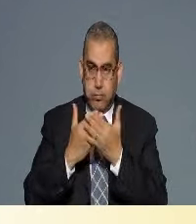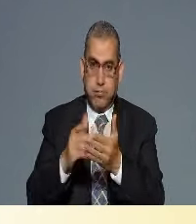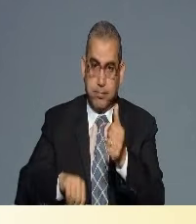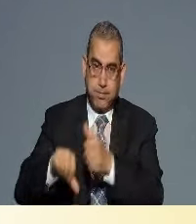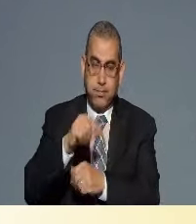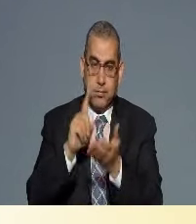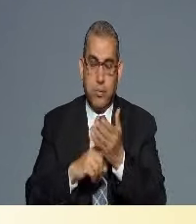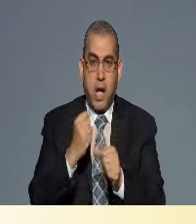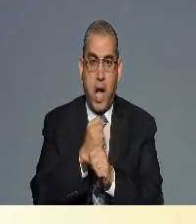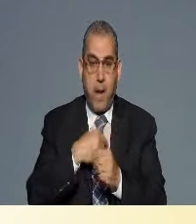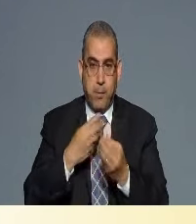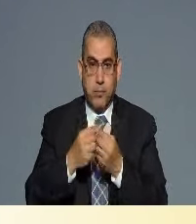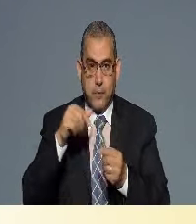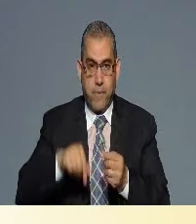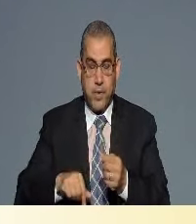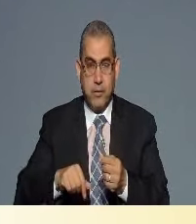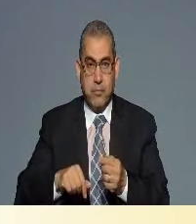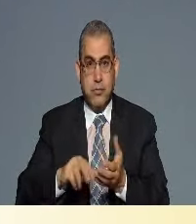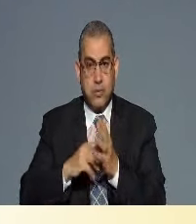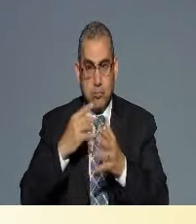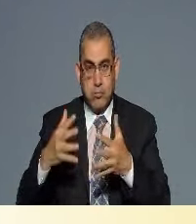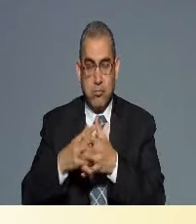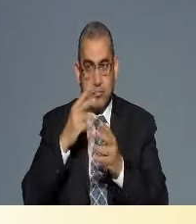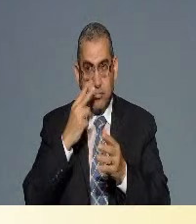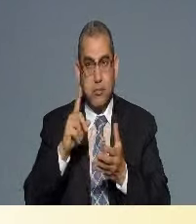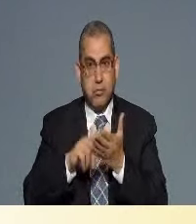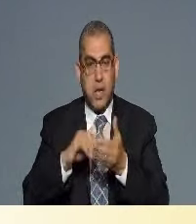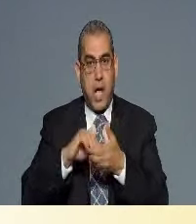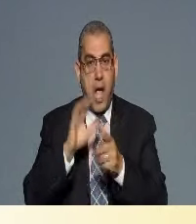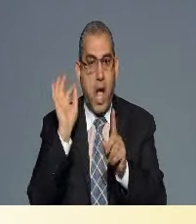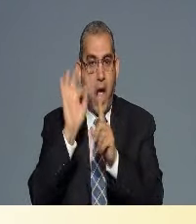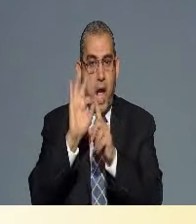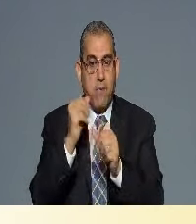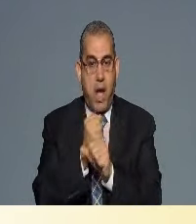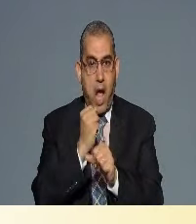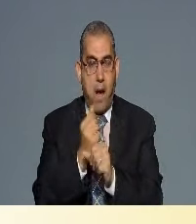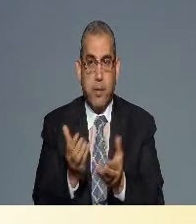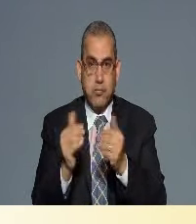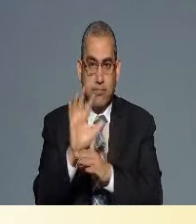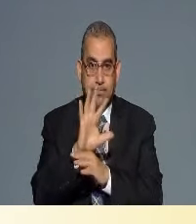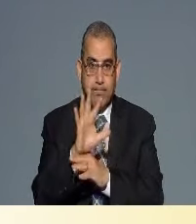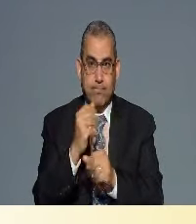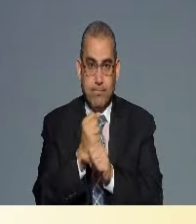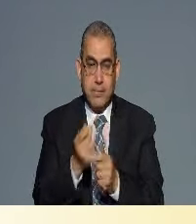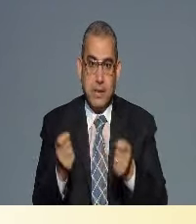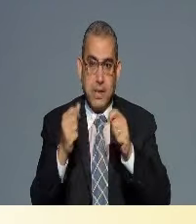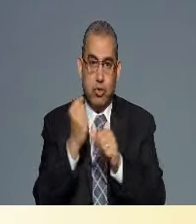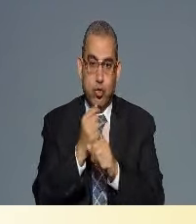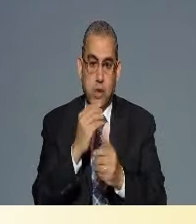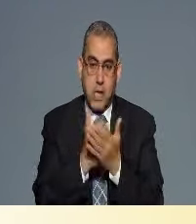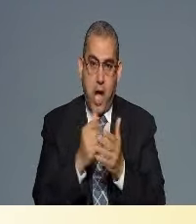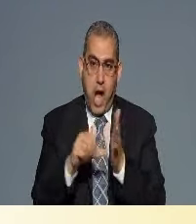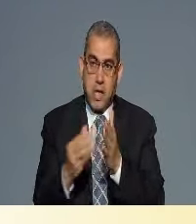بنقوم بالدور ده ومتبنين هذه الرؤية والهدف، وبنعمل على جذب وتشجيع وزيادة استثمارات القطاع